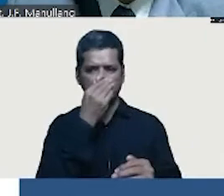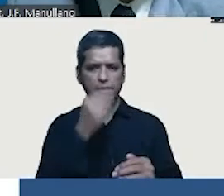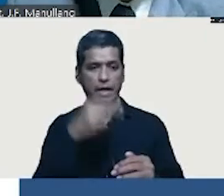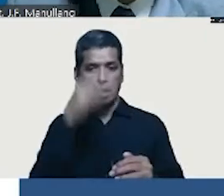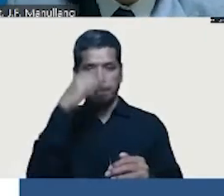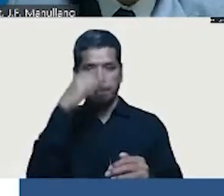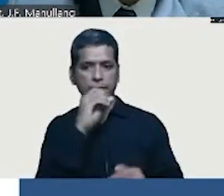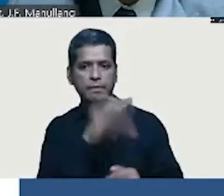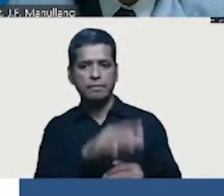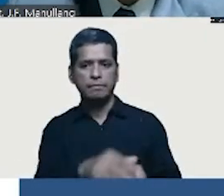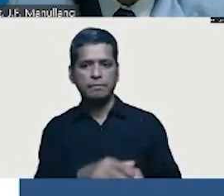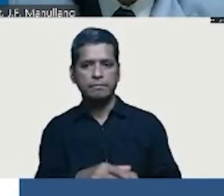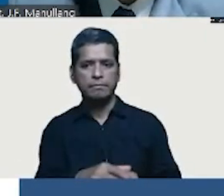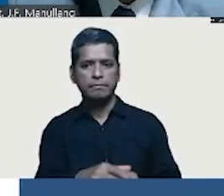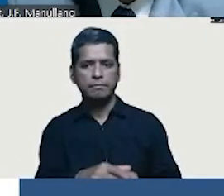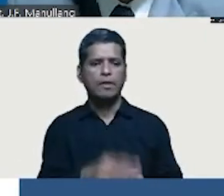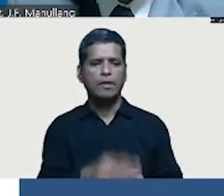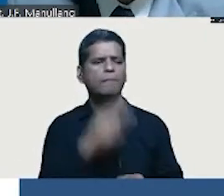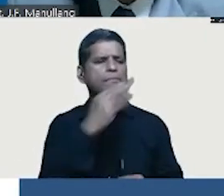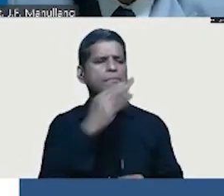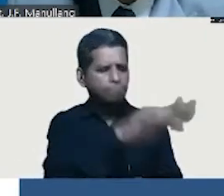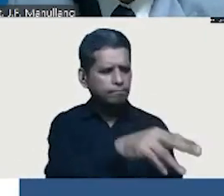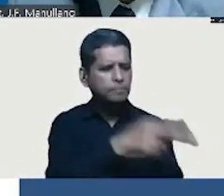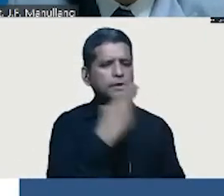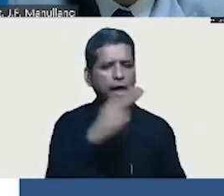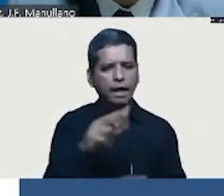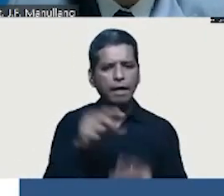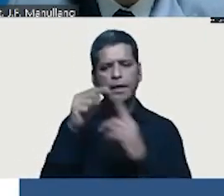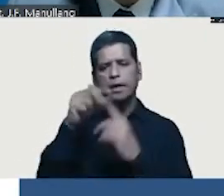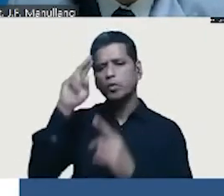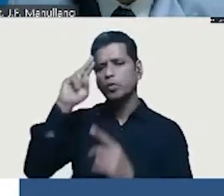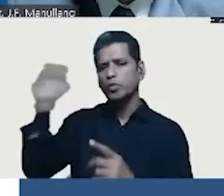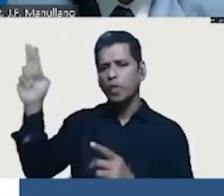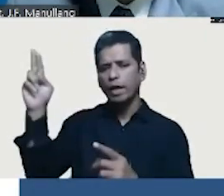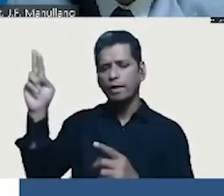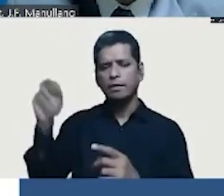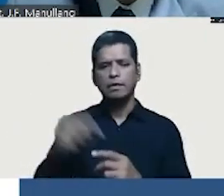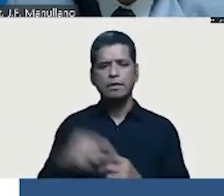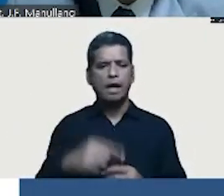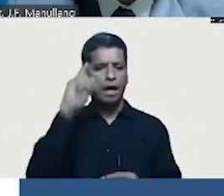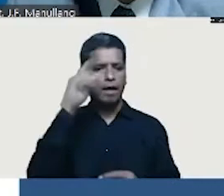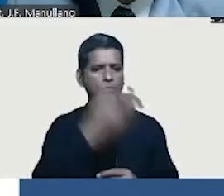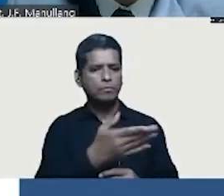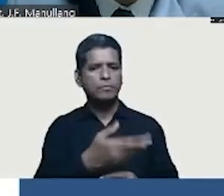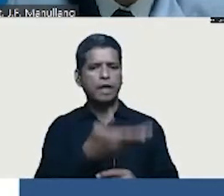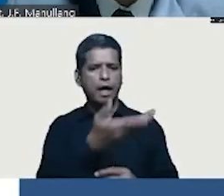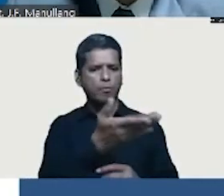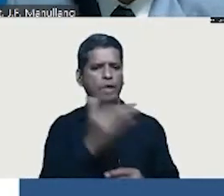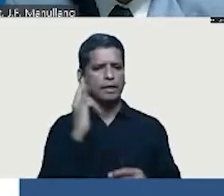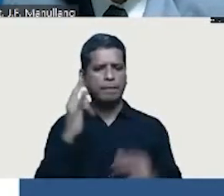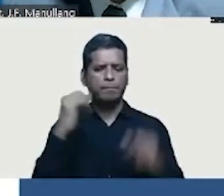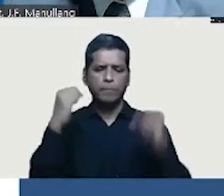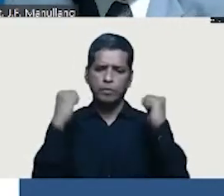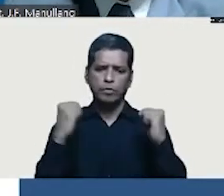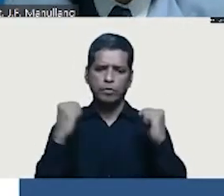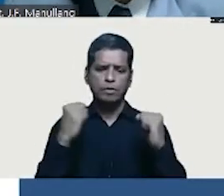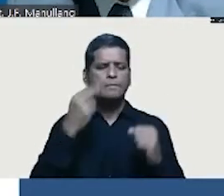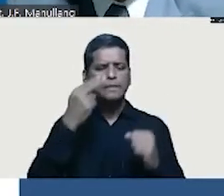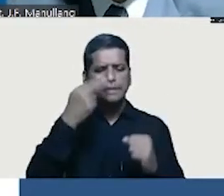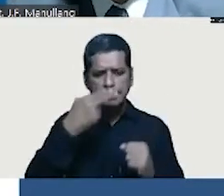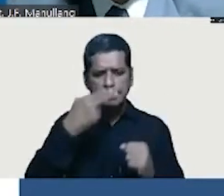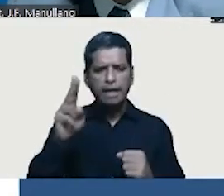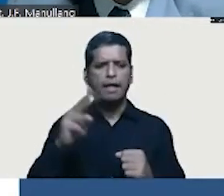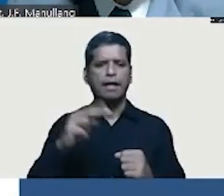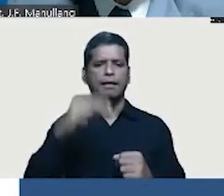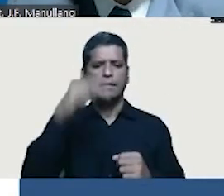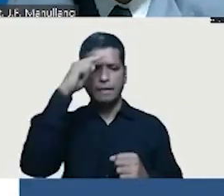kepada Tuhan allahmu dan kamu akan tetap Teguh Yaelah kepada lebih minyak dan kamu